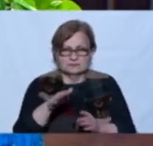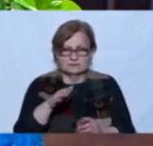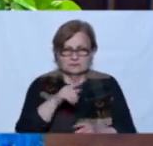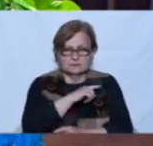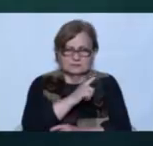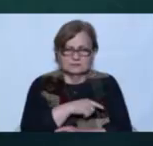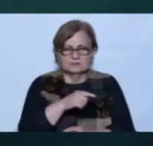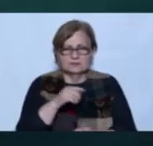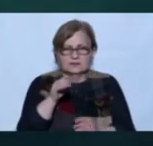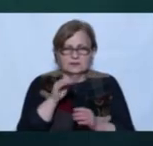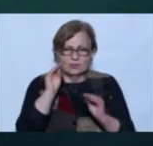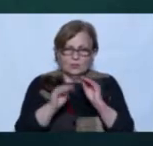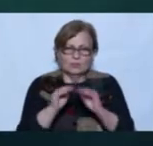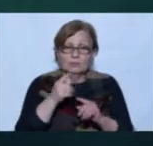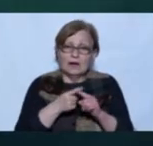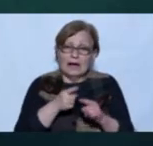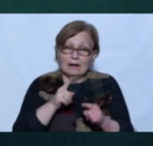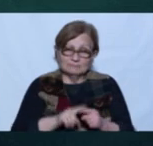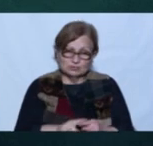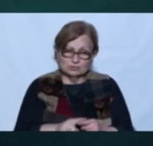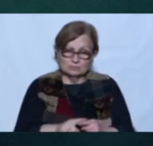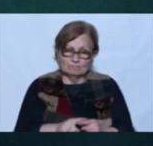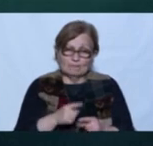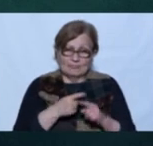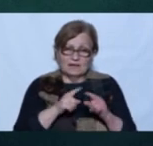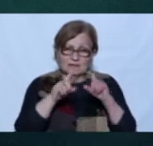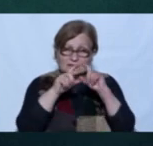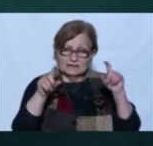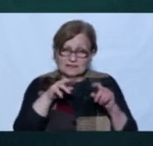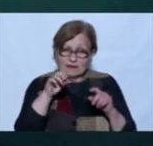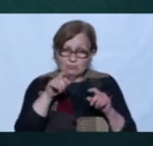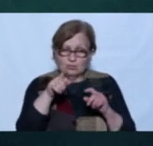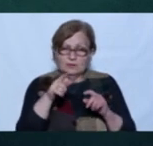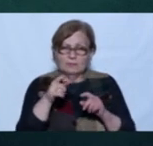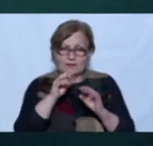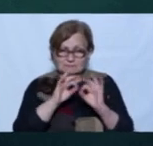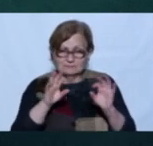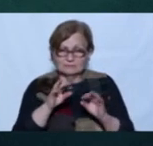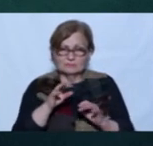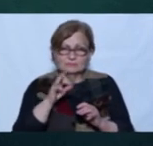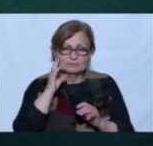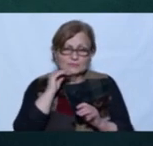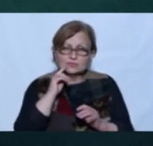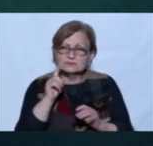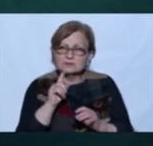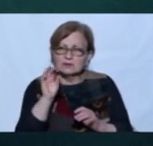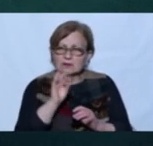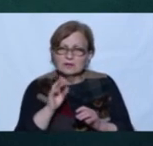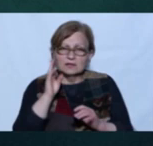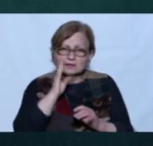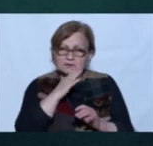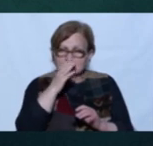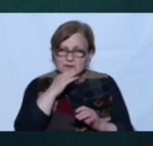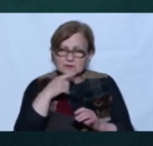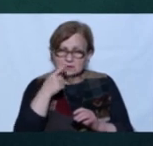და მხნეობით. ამიტომ, აი ამ დებულებას ახლა ნახეთ, შლის ავტორი. როდესაც რომელიმე მშობელი